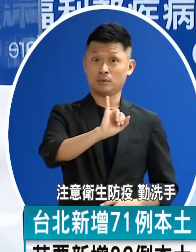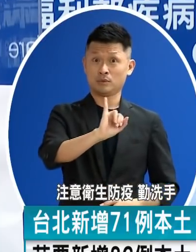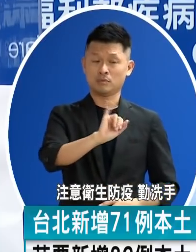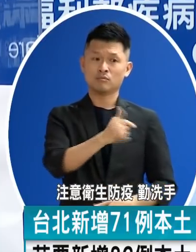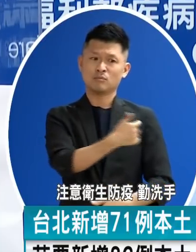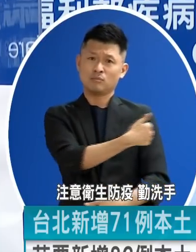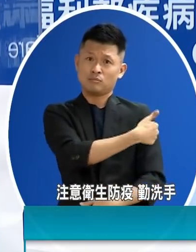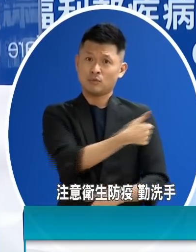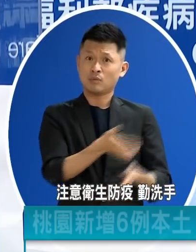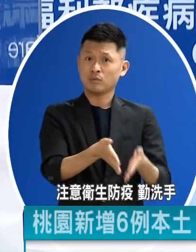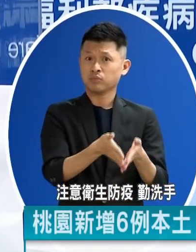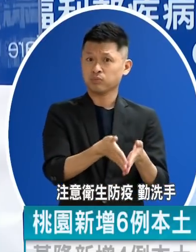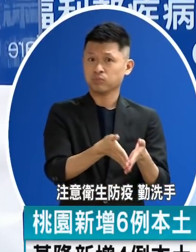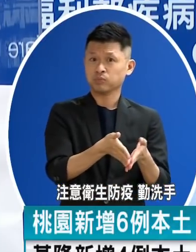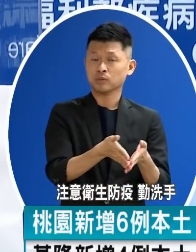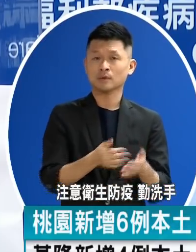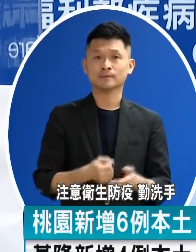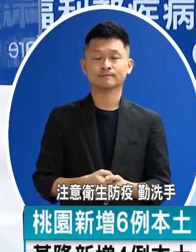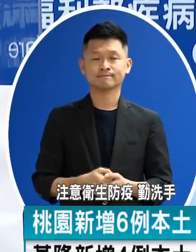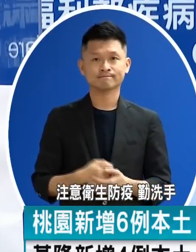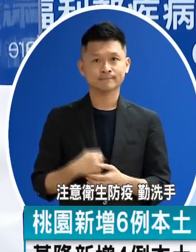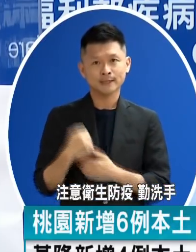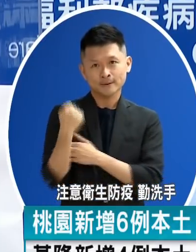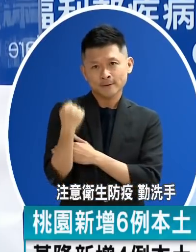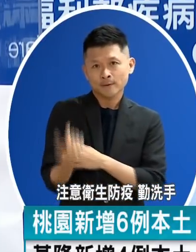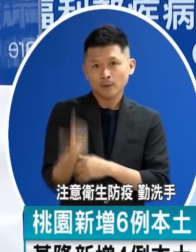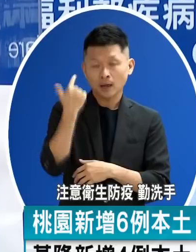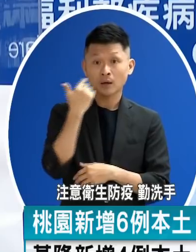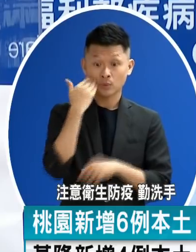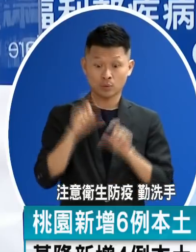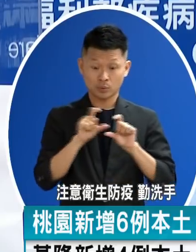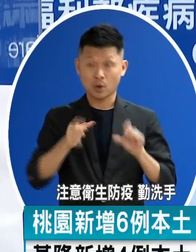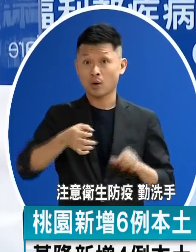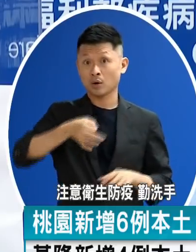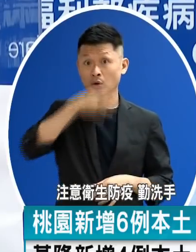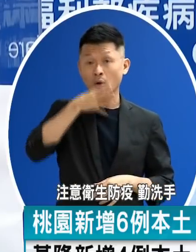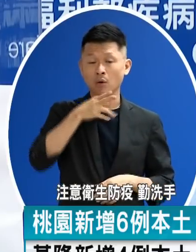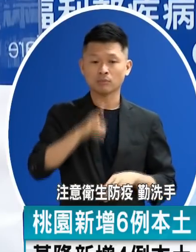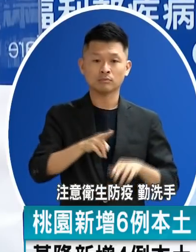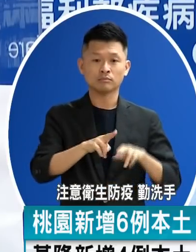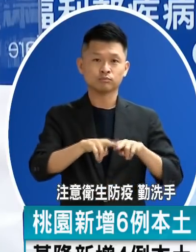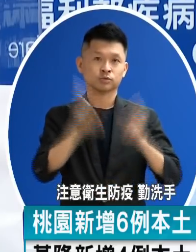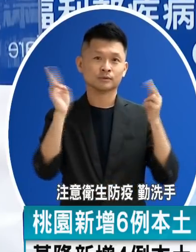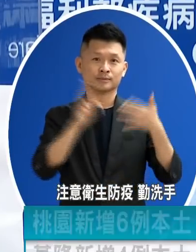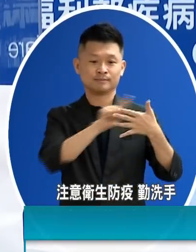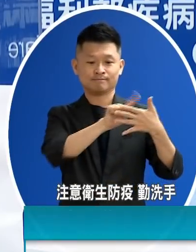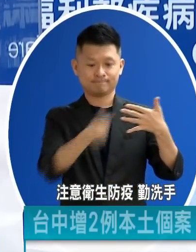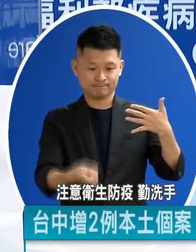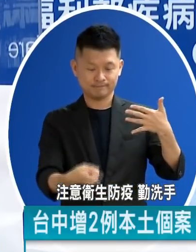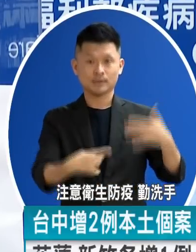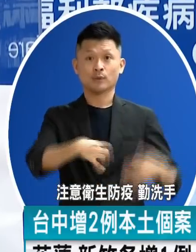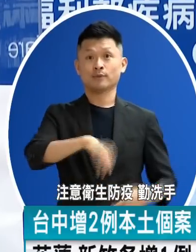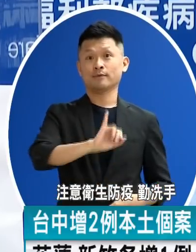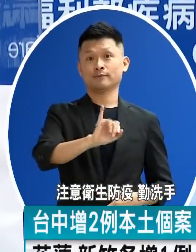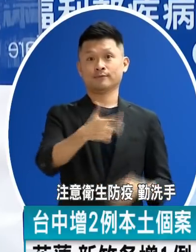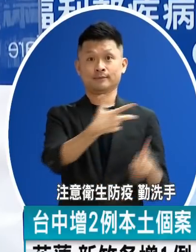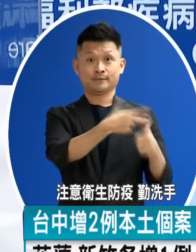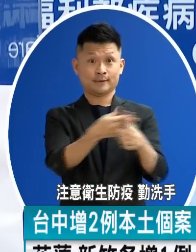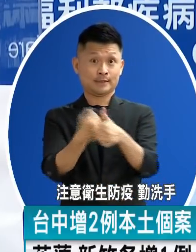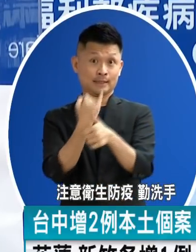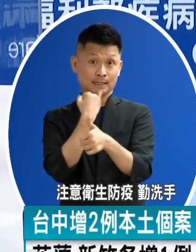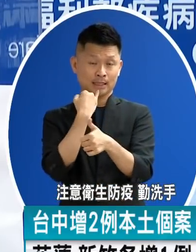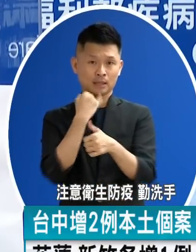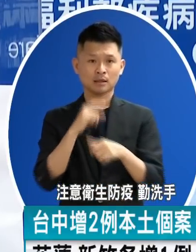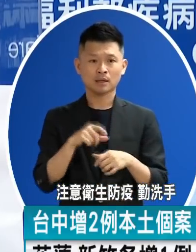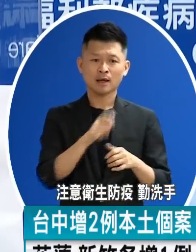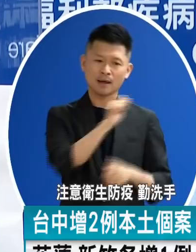打，我们大概也会就是说尽快在剂量够的时候，尽量开放给孕妇来施打。好，至于施打